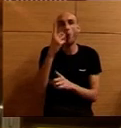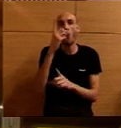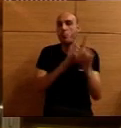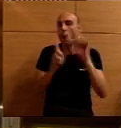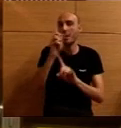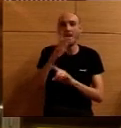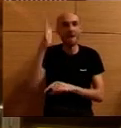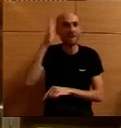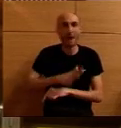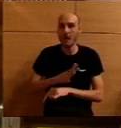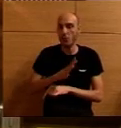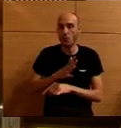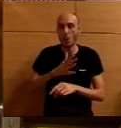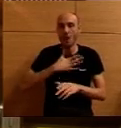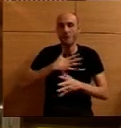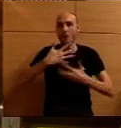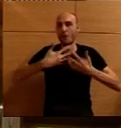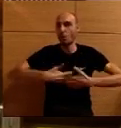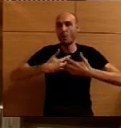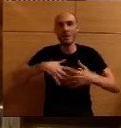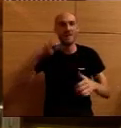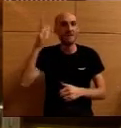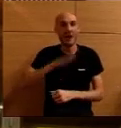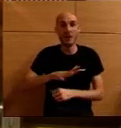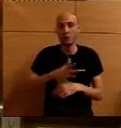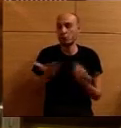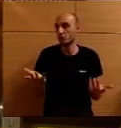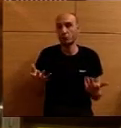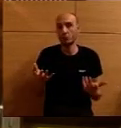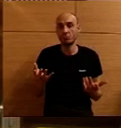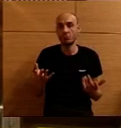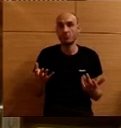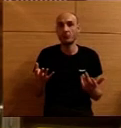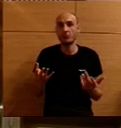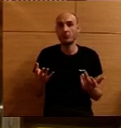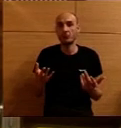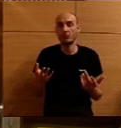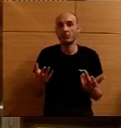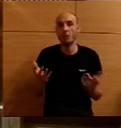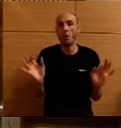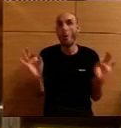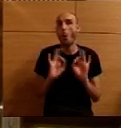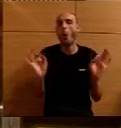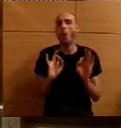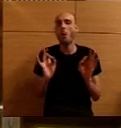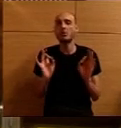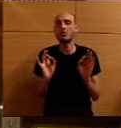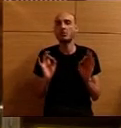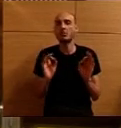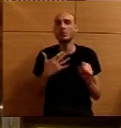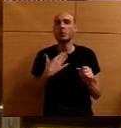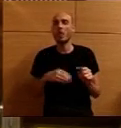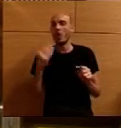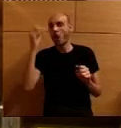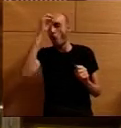No és possible. A menys que el que se vulgui és el que algú pot pensar malament. Ho